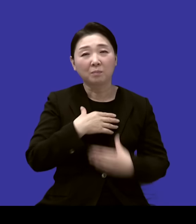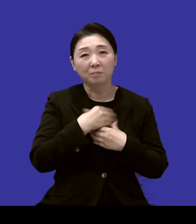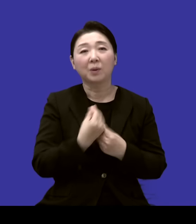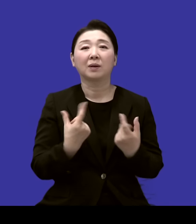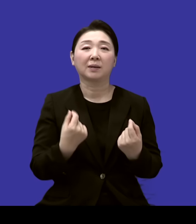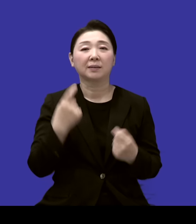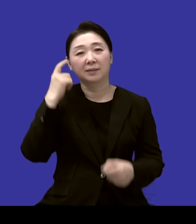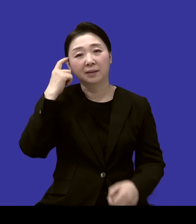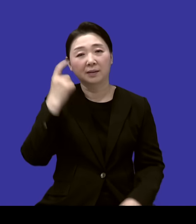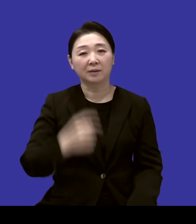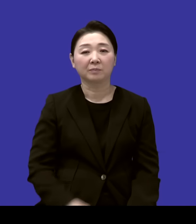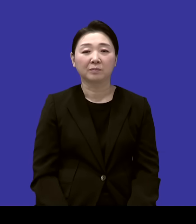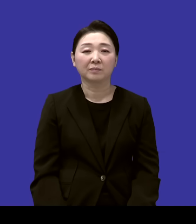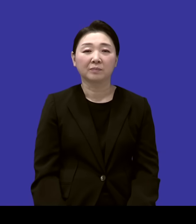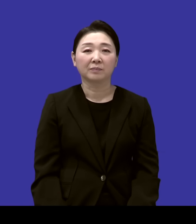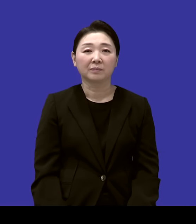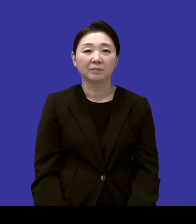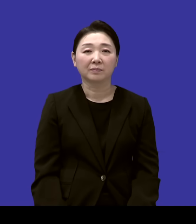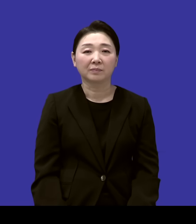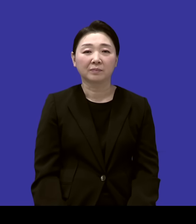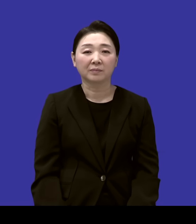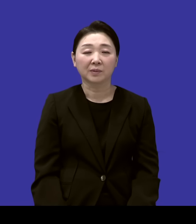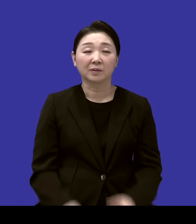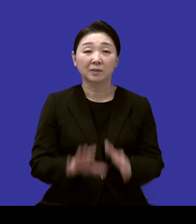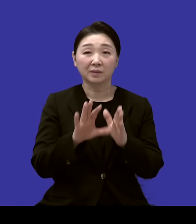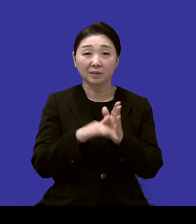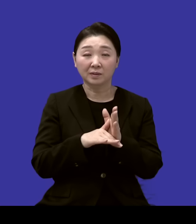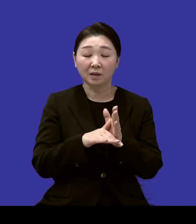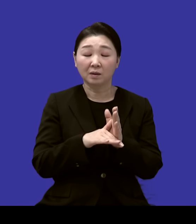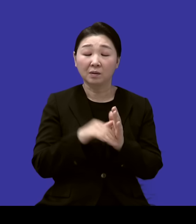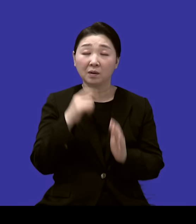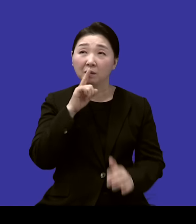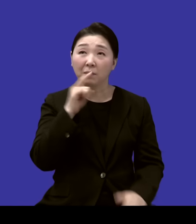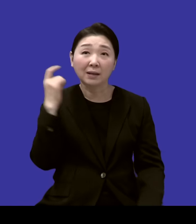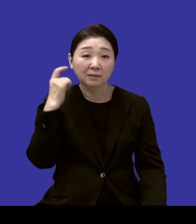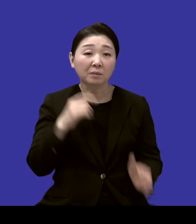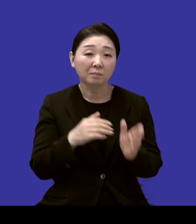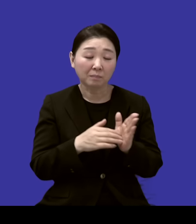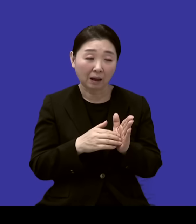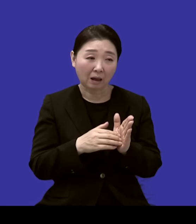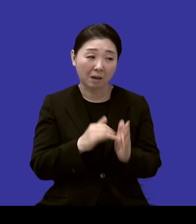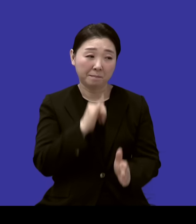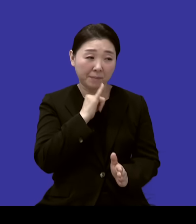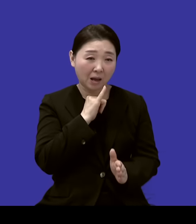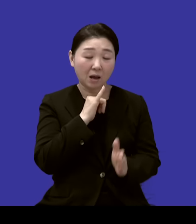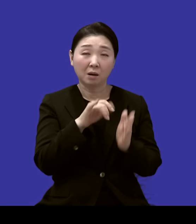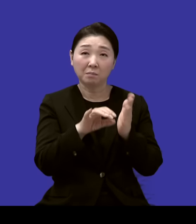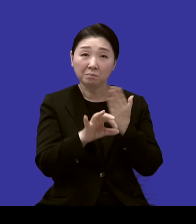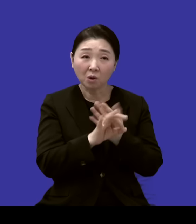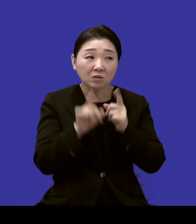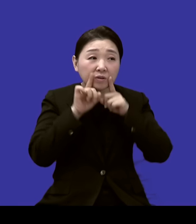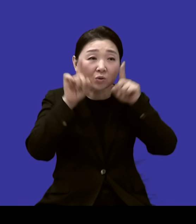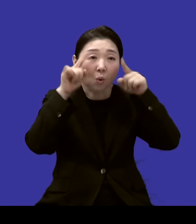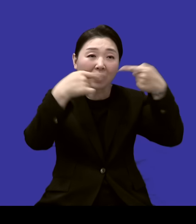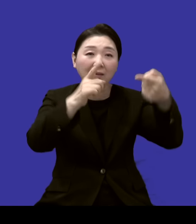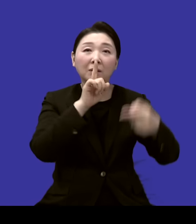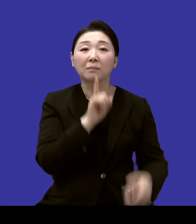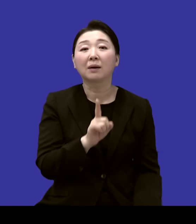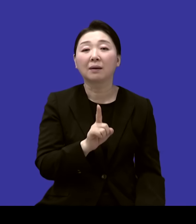막 그런 생각을 했고 극단적인 생각을 했는데 네. 그때 말씀을 들었는데 극단적인 선택을 하면 지옥에 간다. 예.